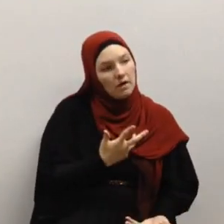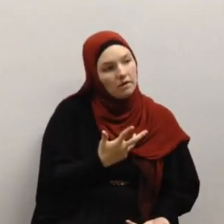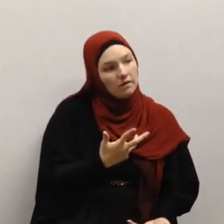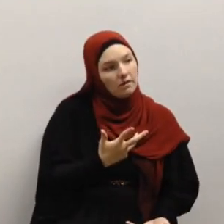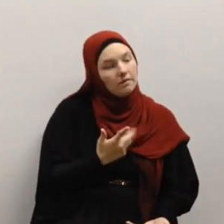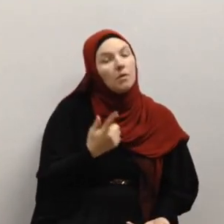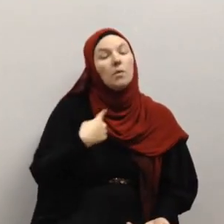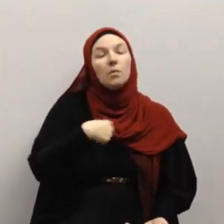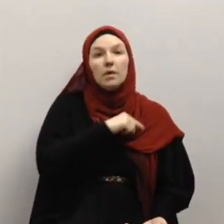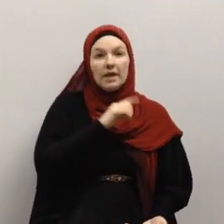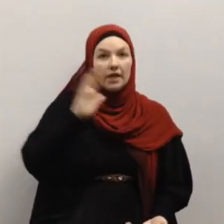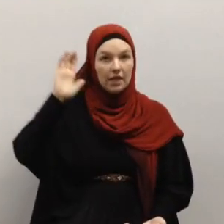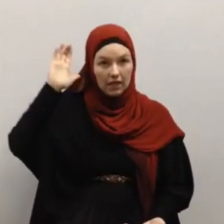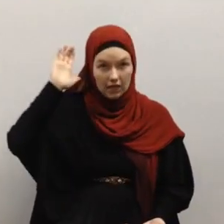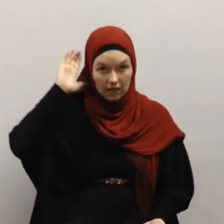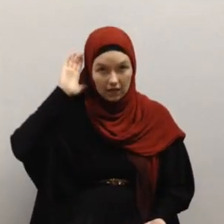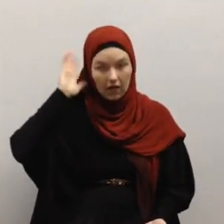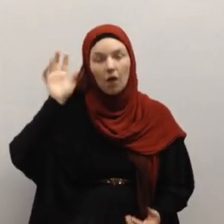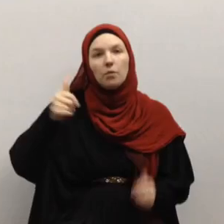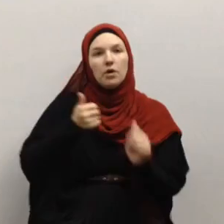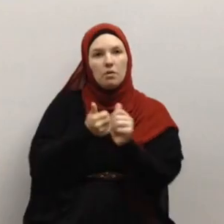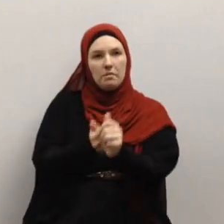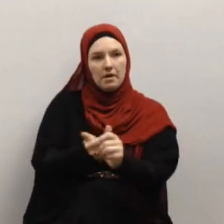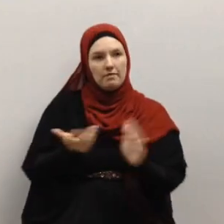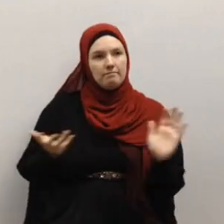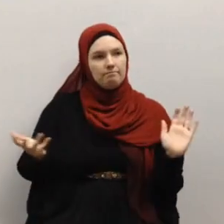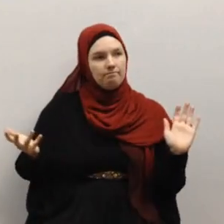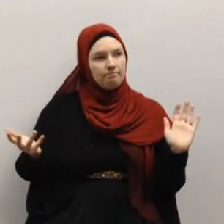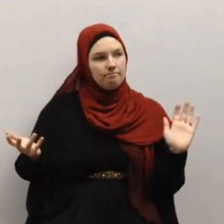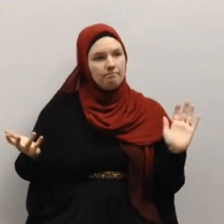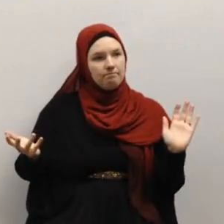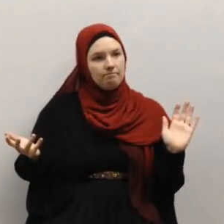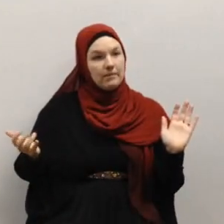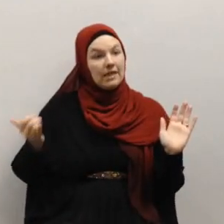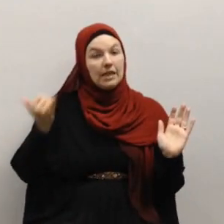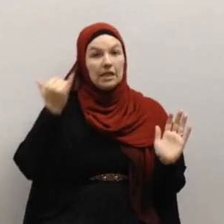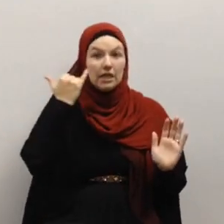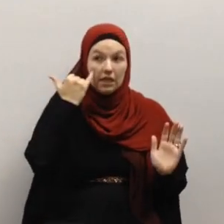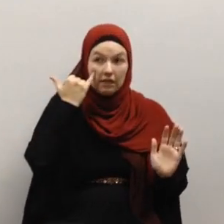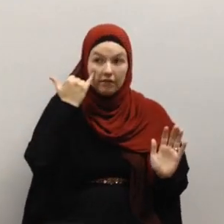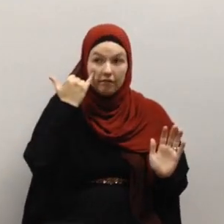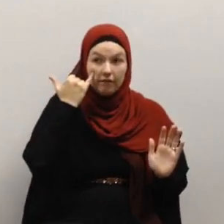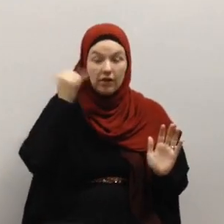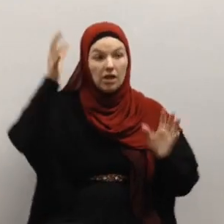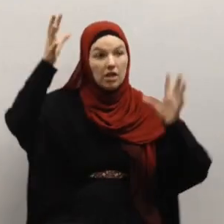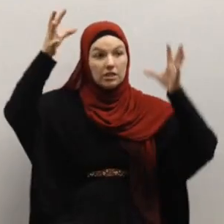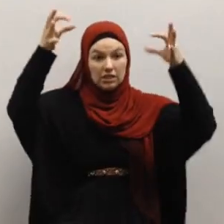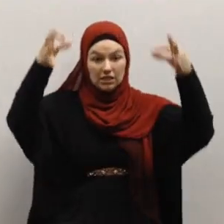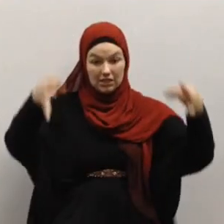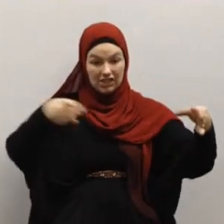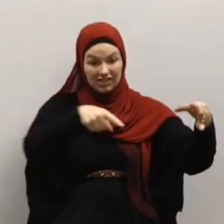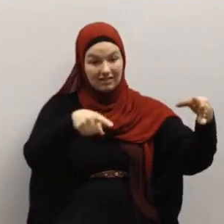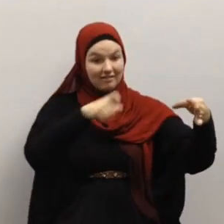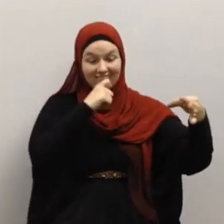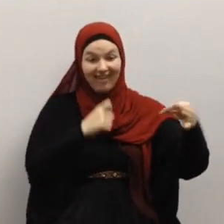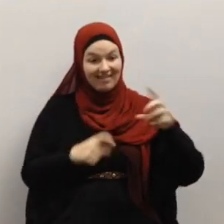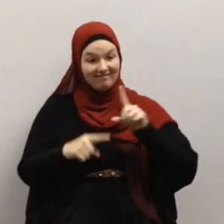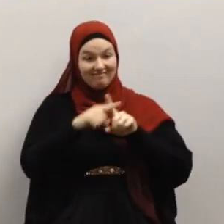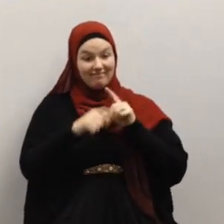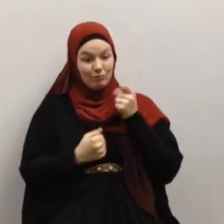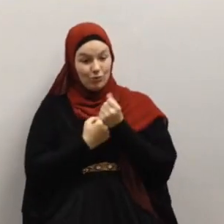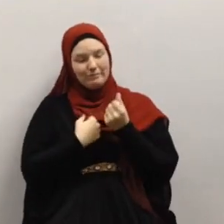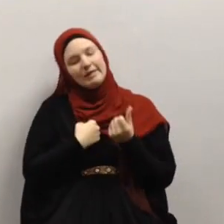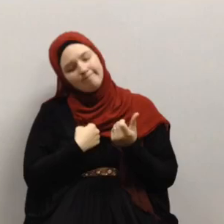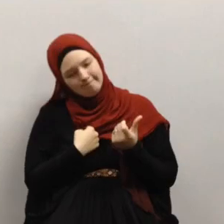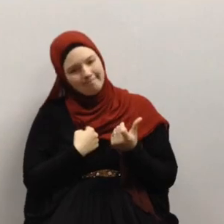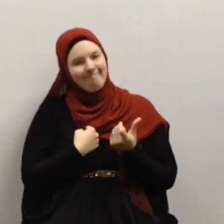obey. And they come in submission. وَيُسَلِّمُوا تَسْلِيمًا As mentioned in Surah An-Nisa. وَأُولَٰئِكَ